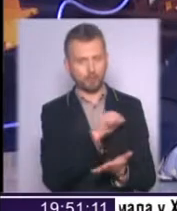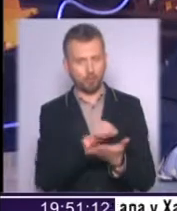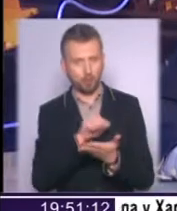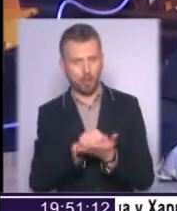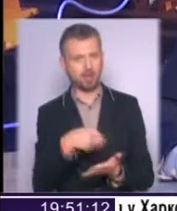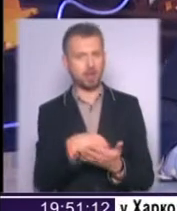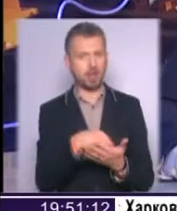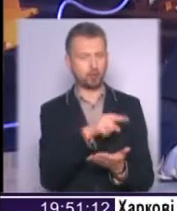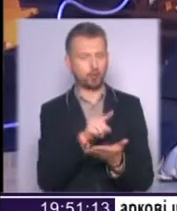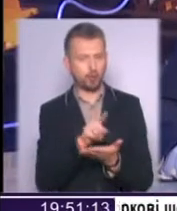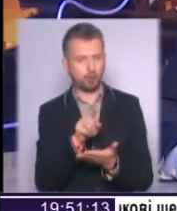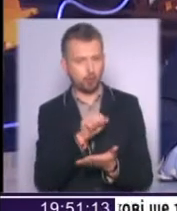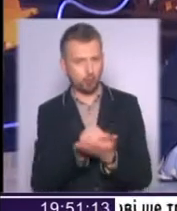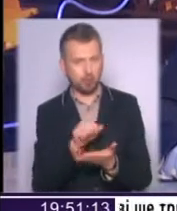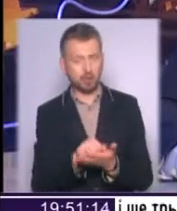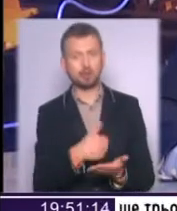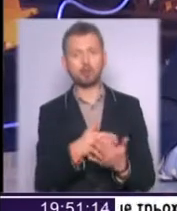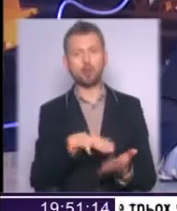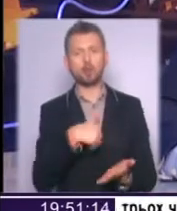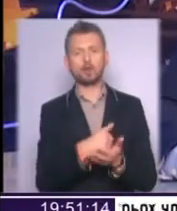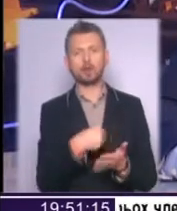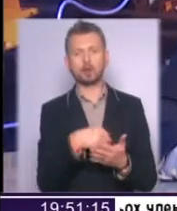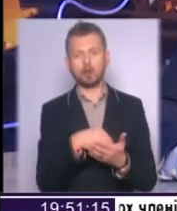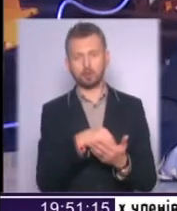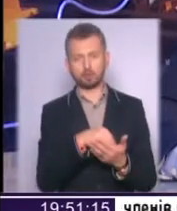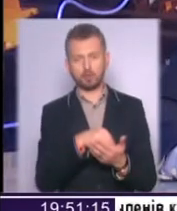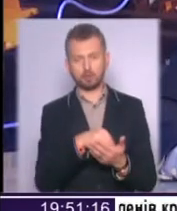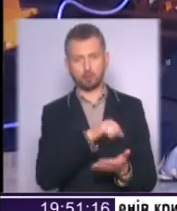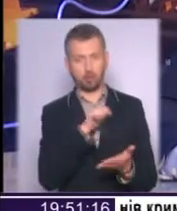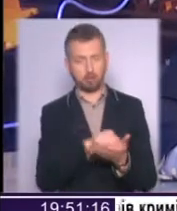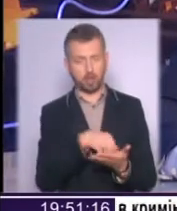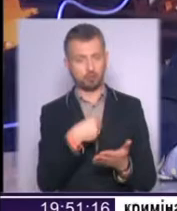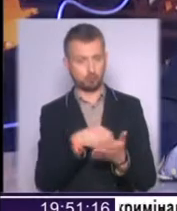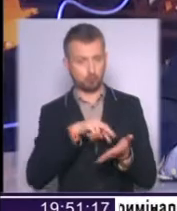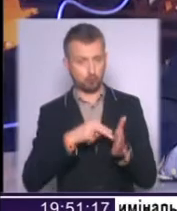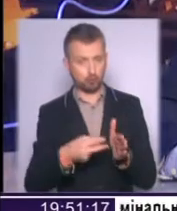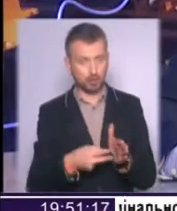фінансові документи. Наприклад, головний фінансовий документ, фінансову конституцію країни,